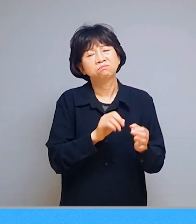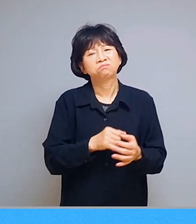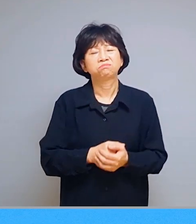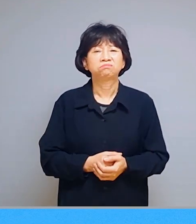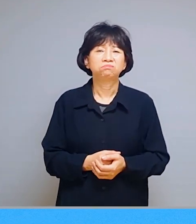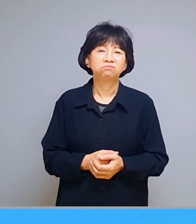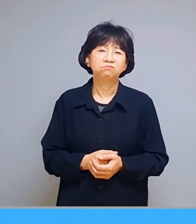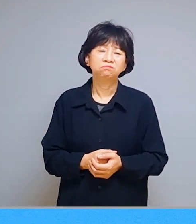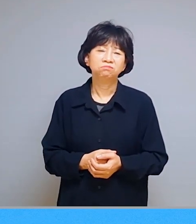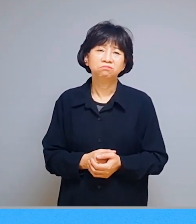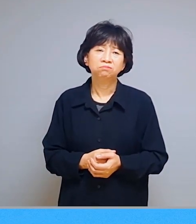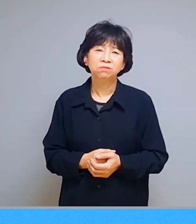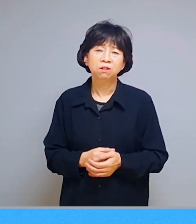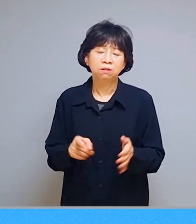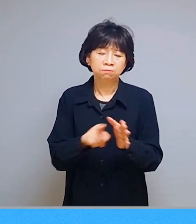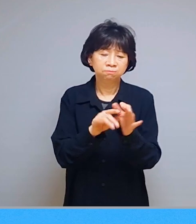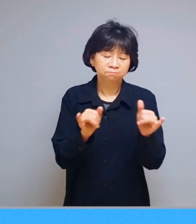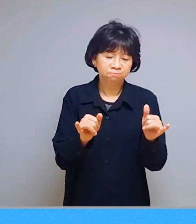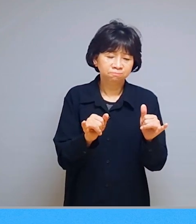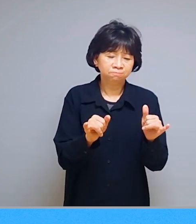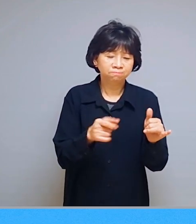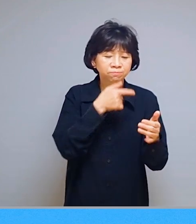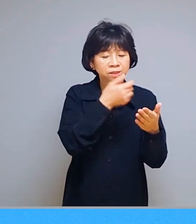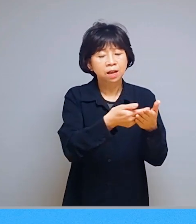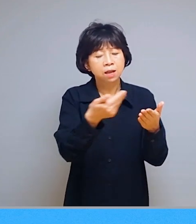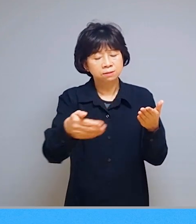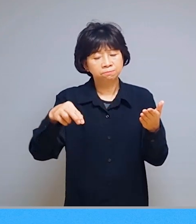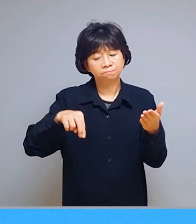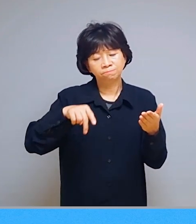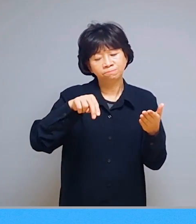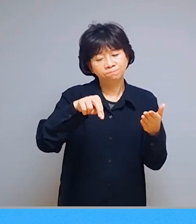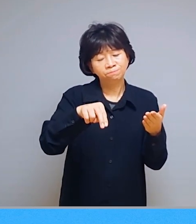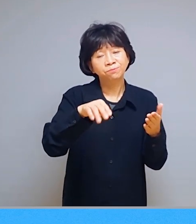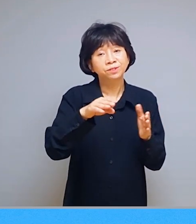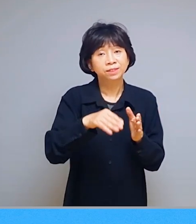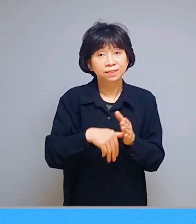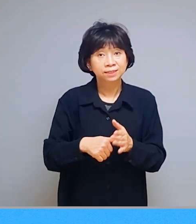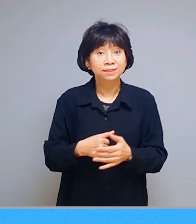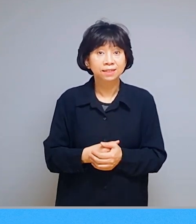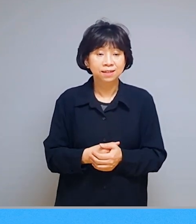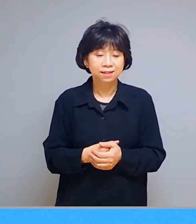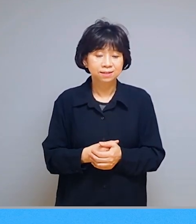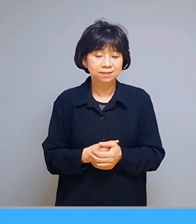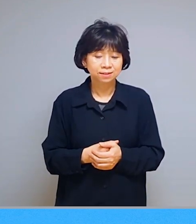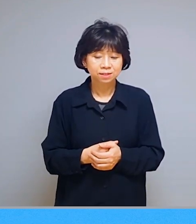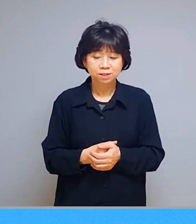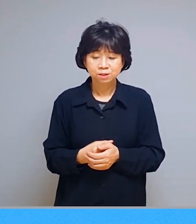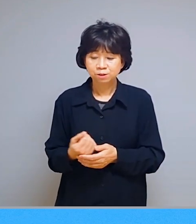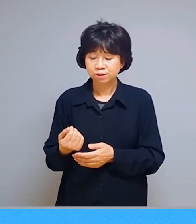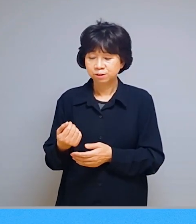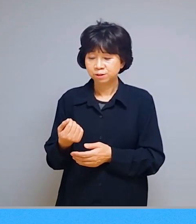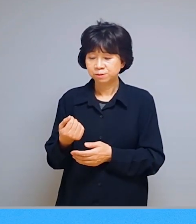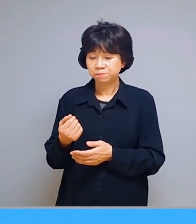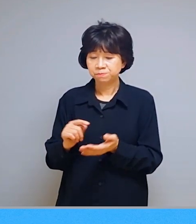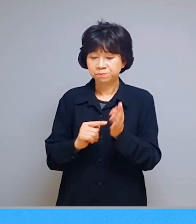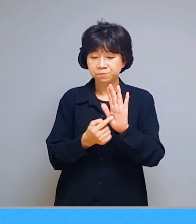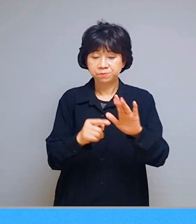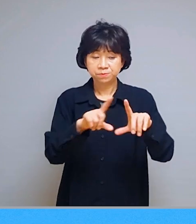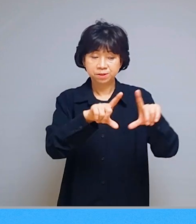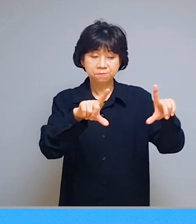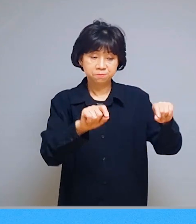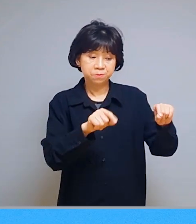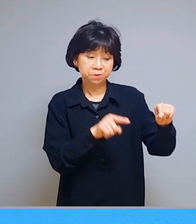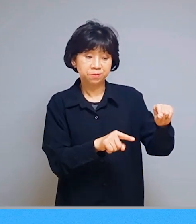있습니다. 어느 신자가 강을 건너려고 합니다. 강 입구에 표지판이 하나 있습니다. 이